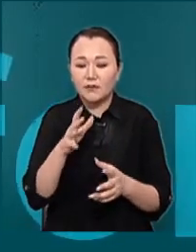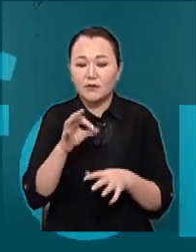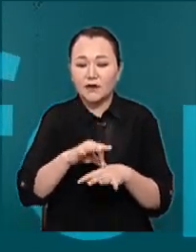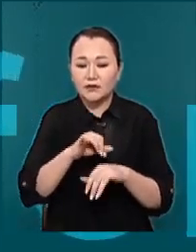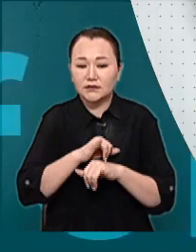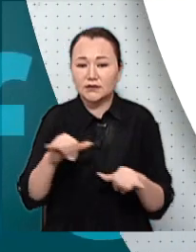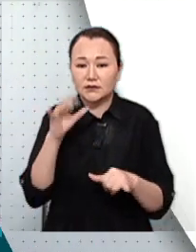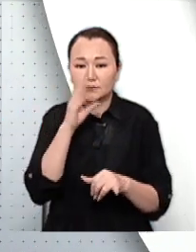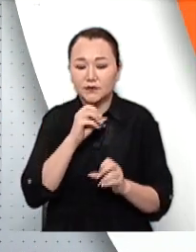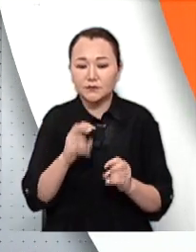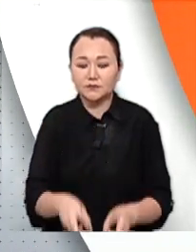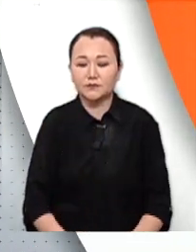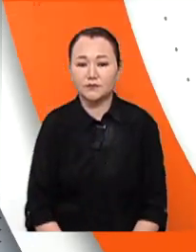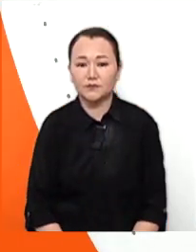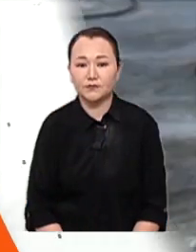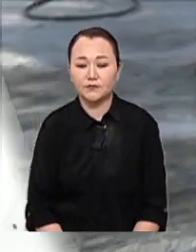ma?